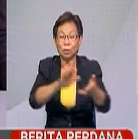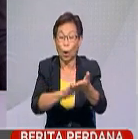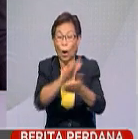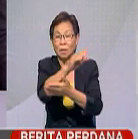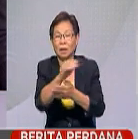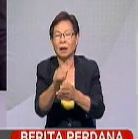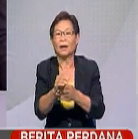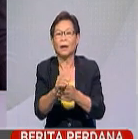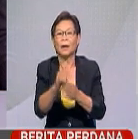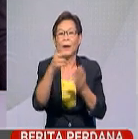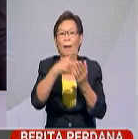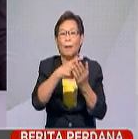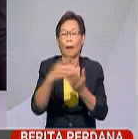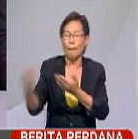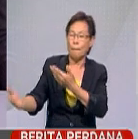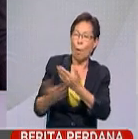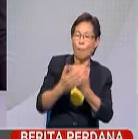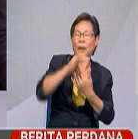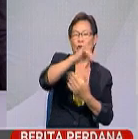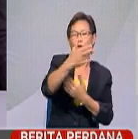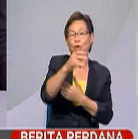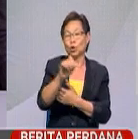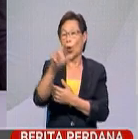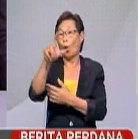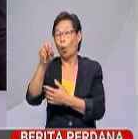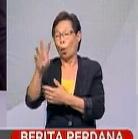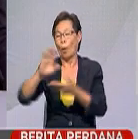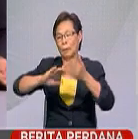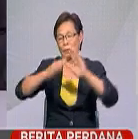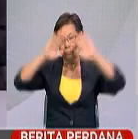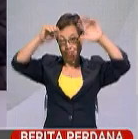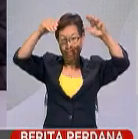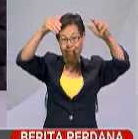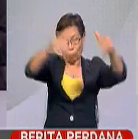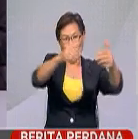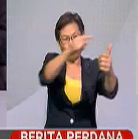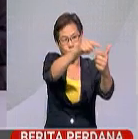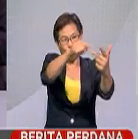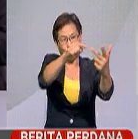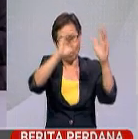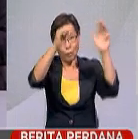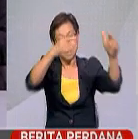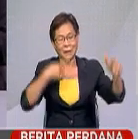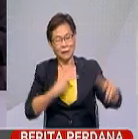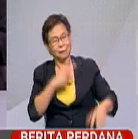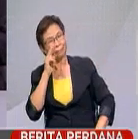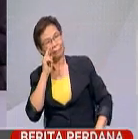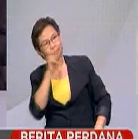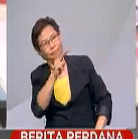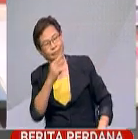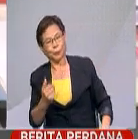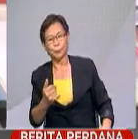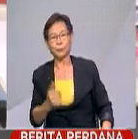serta usaha bawa pulang Jolo antara yang menjadi tumpuan. Ya, kita saksikan.